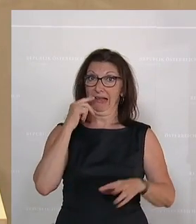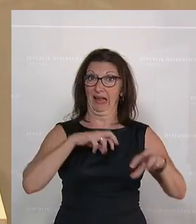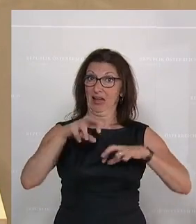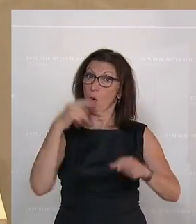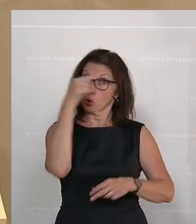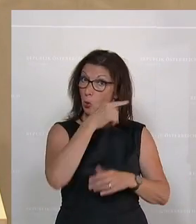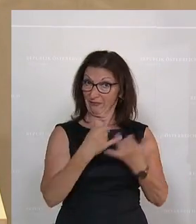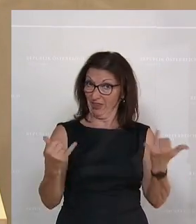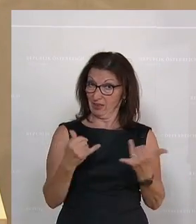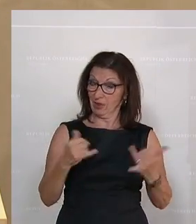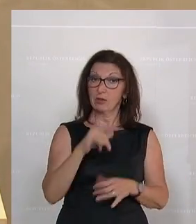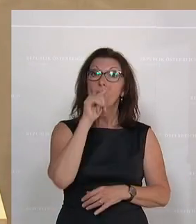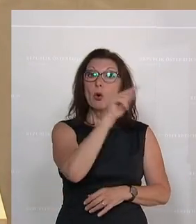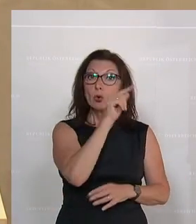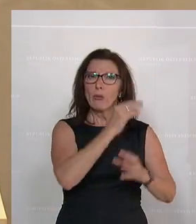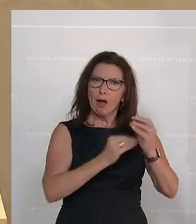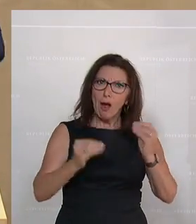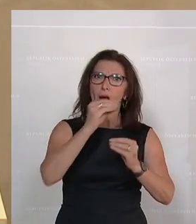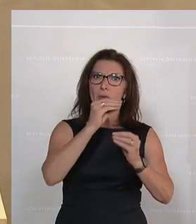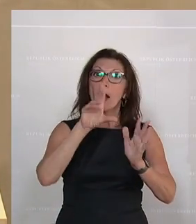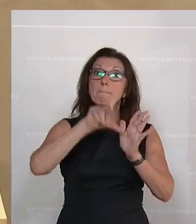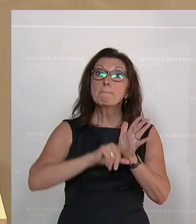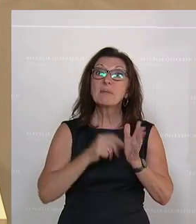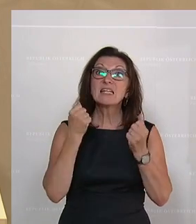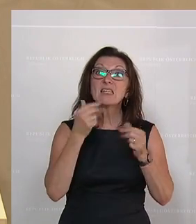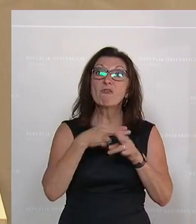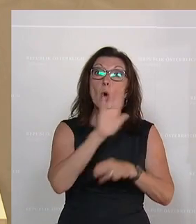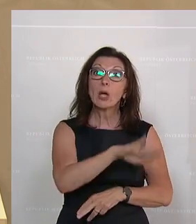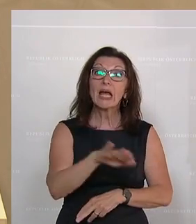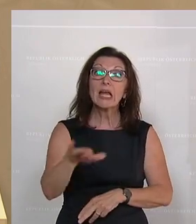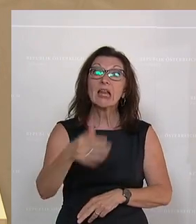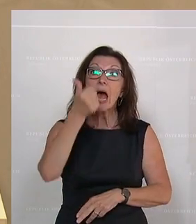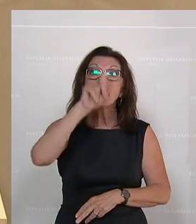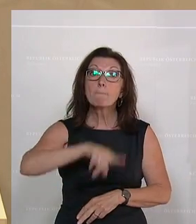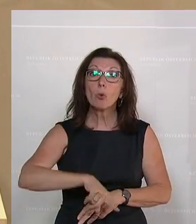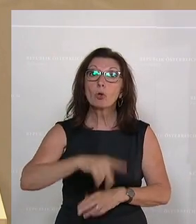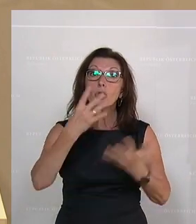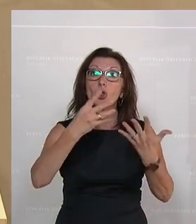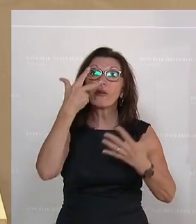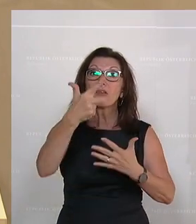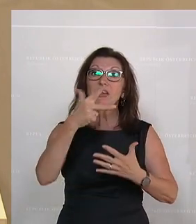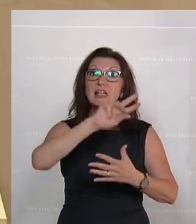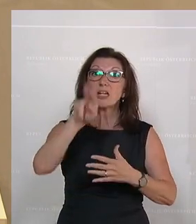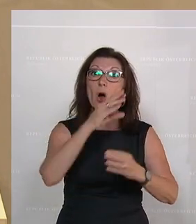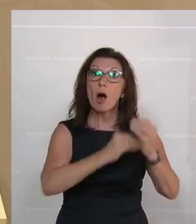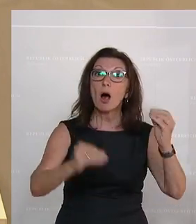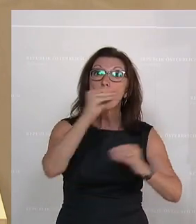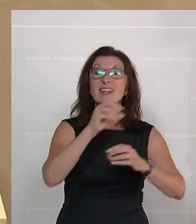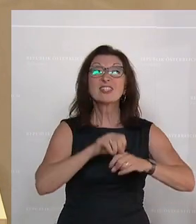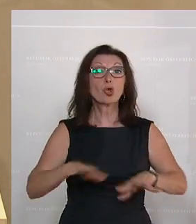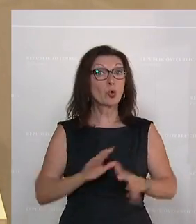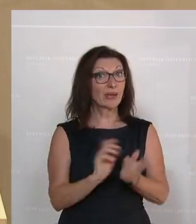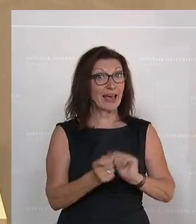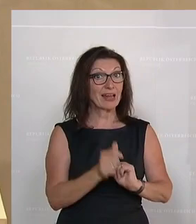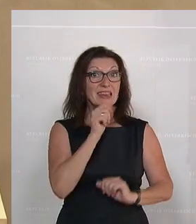der höhner erinnert die mindestsicherung für kinder um monatlich 39 euro strukturell nicht